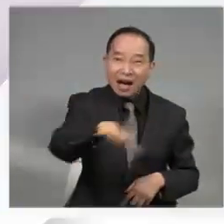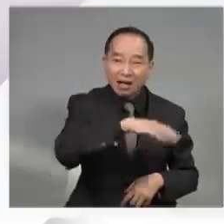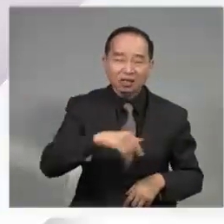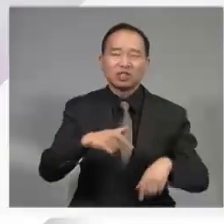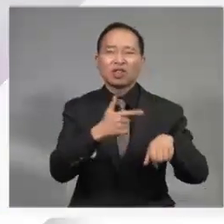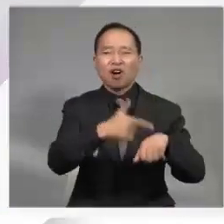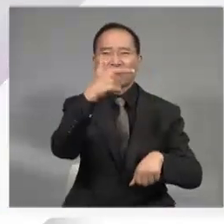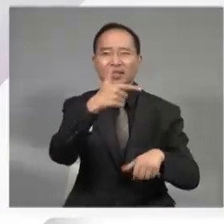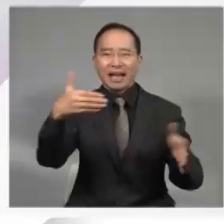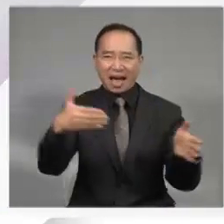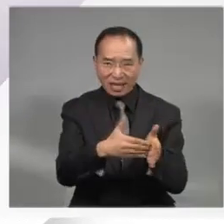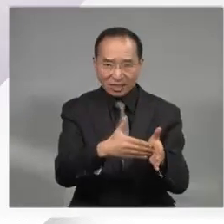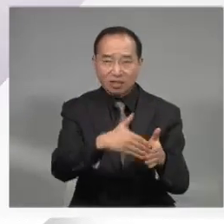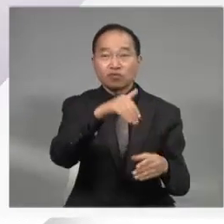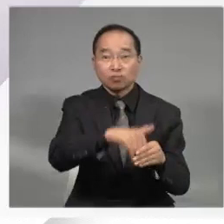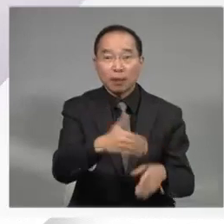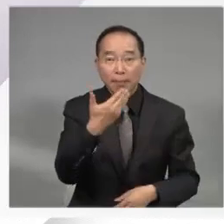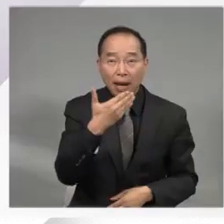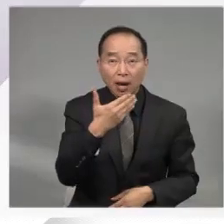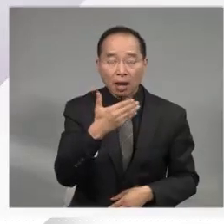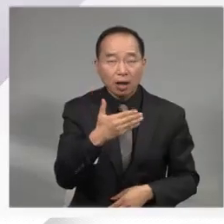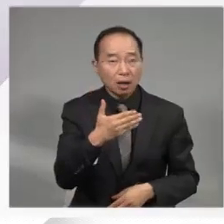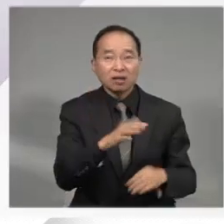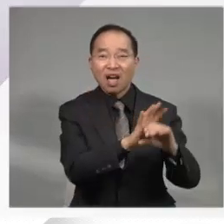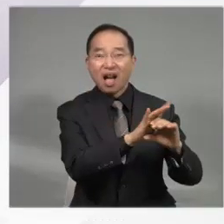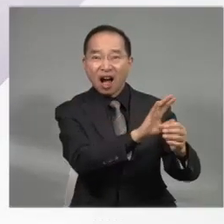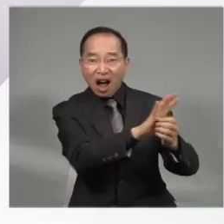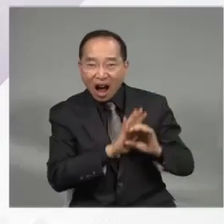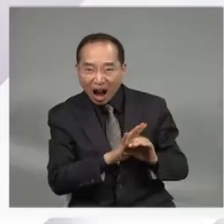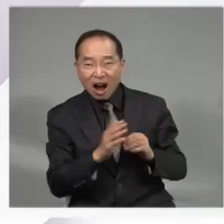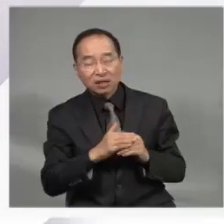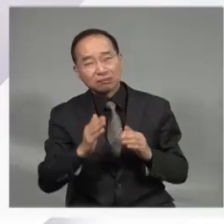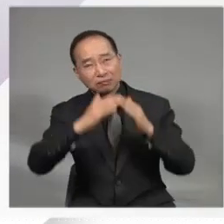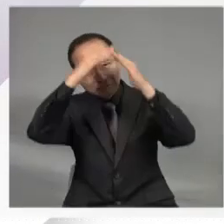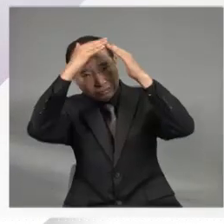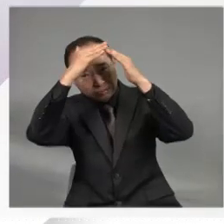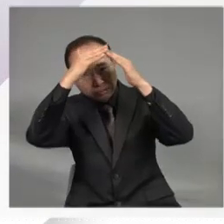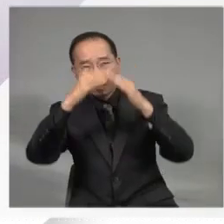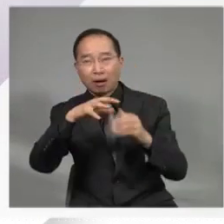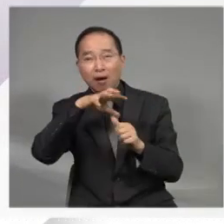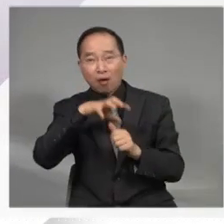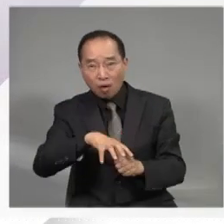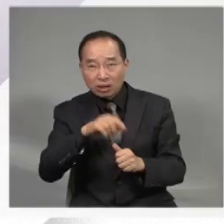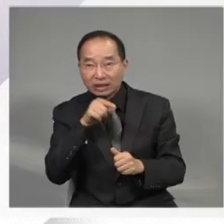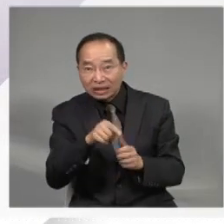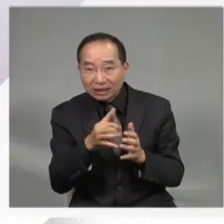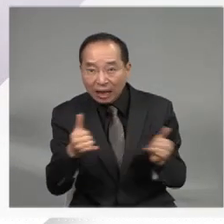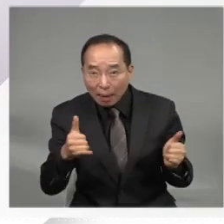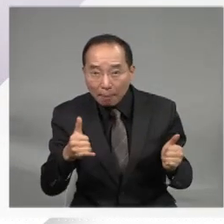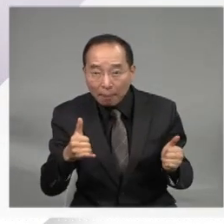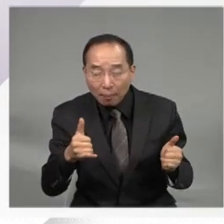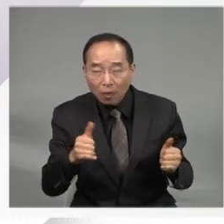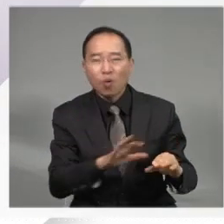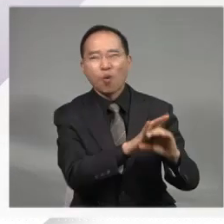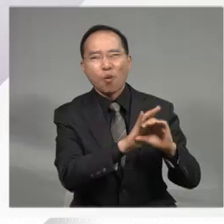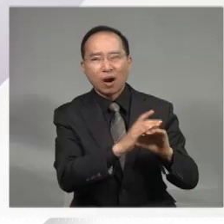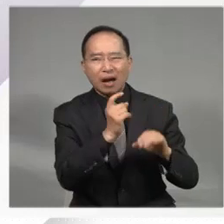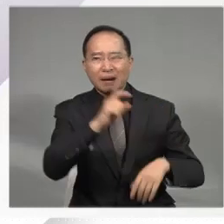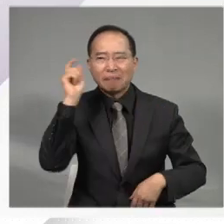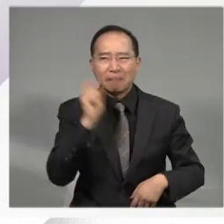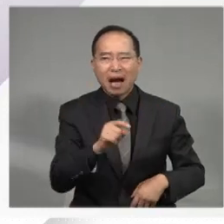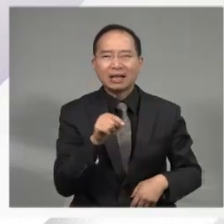감염병 예방법에 따라 입원, 시설 자가치료 중이거나 자가 또는 시설 격리 중인 분들, 즉 코로나19 확진